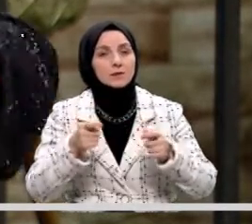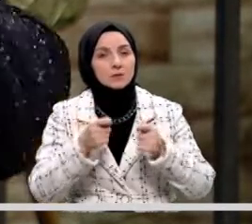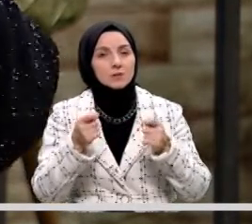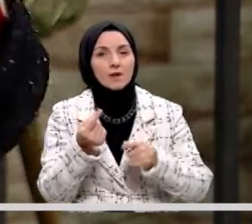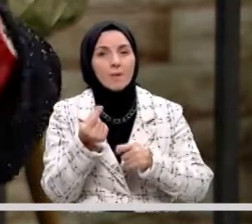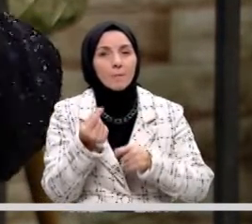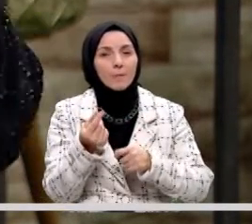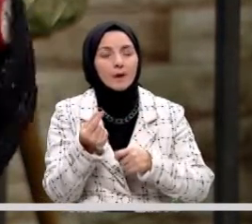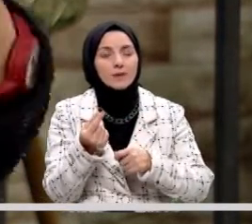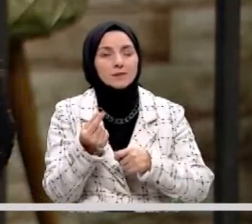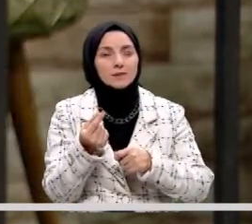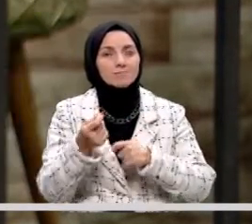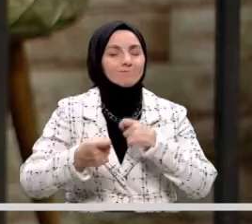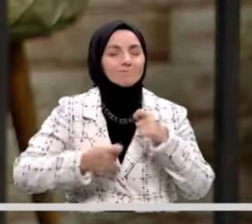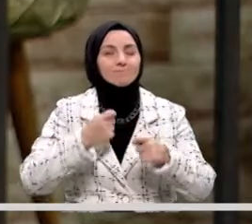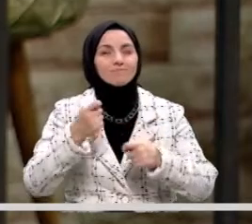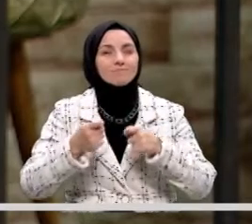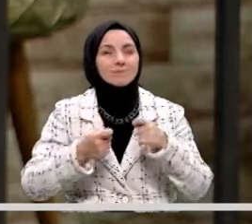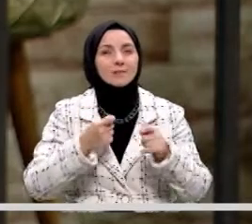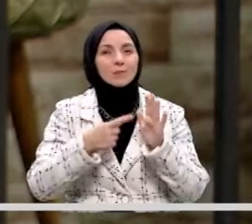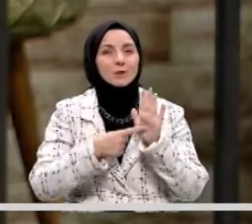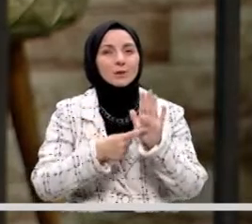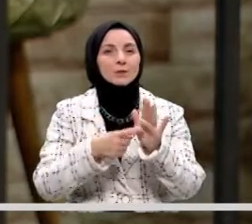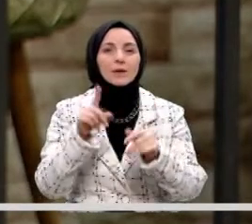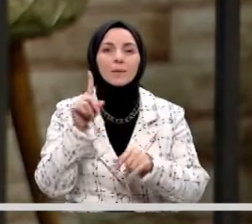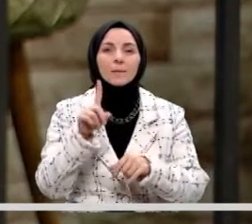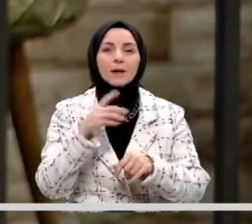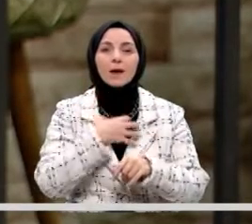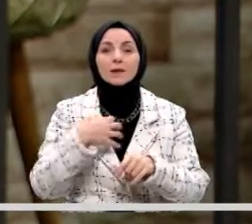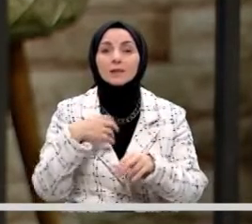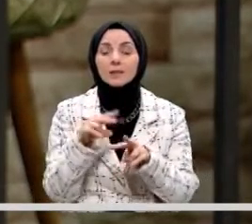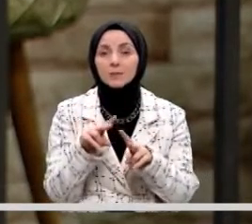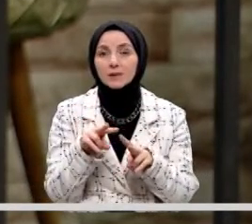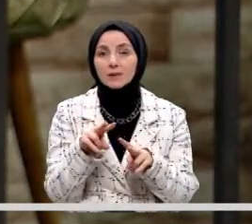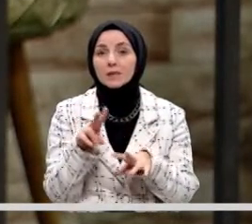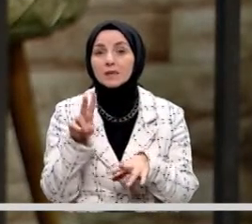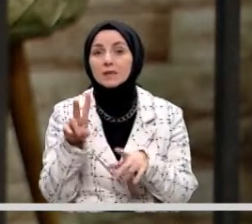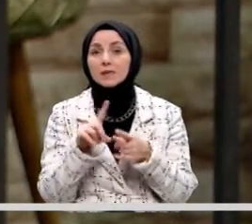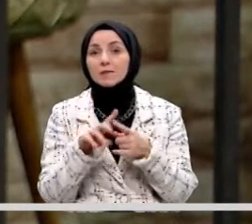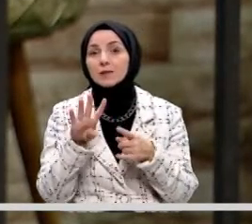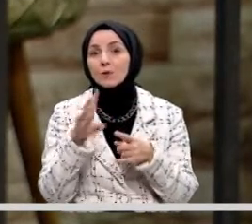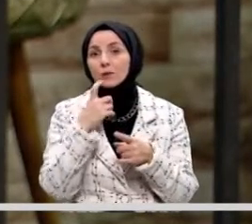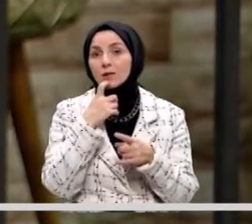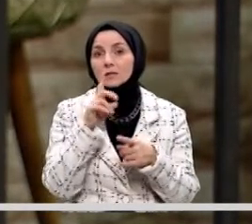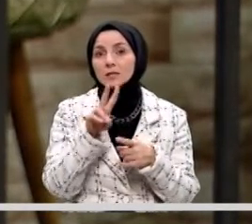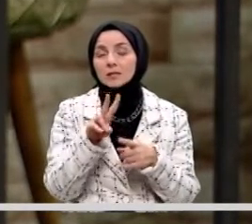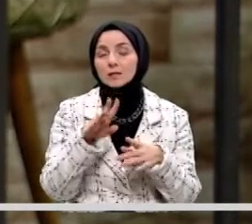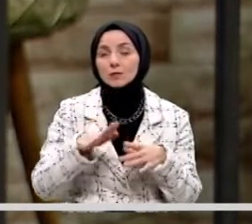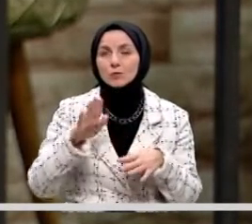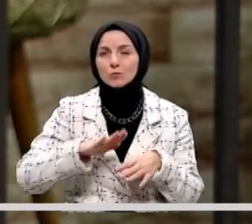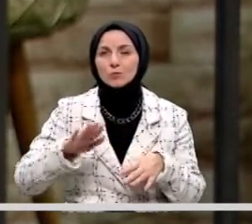çok çaba gösteren bir anneye benziyor şimdi bir kere beş yaşı ve dört yaşı ikisi iki çocuk arasında bir Eee